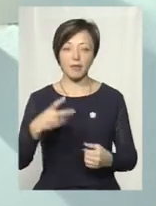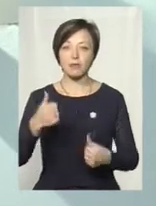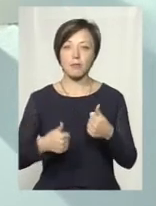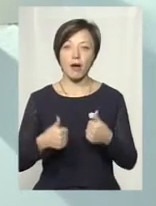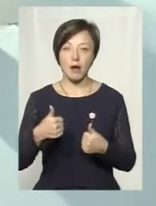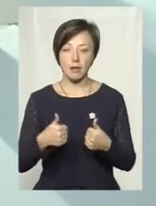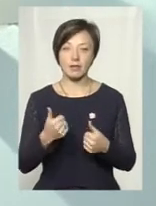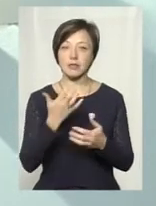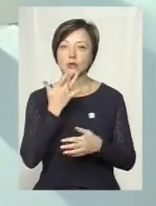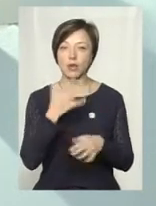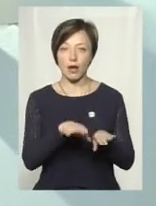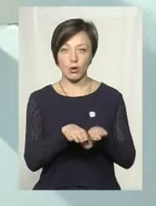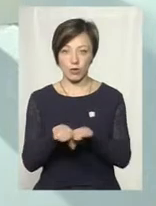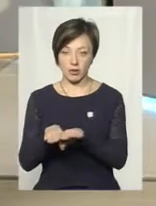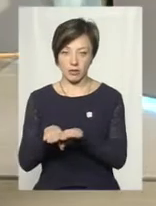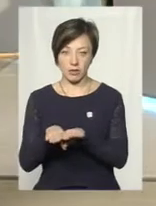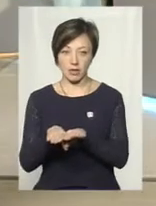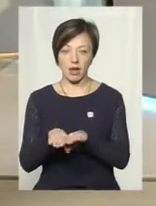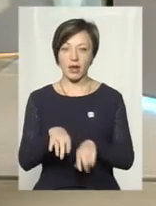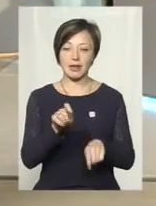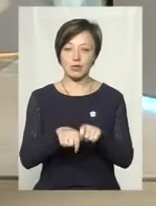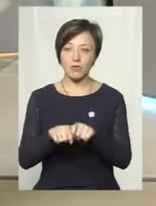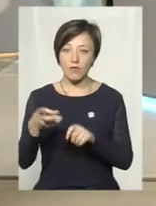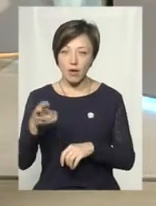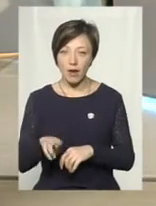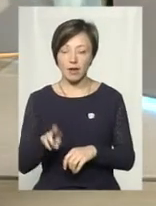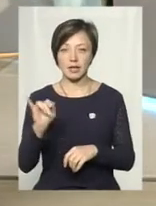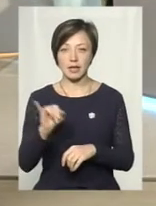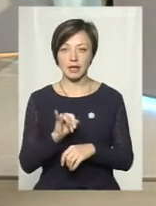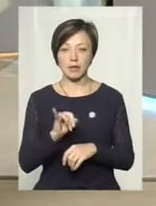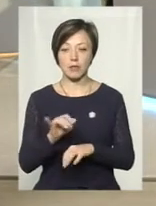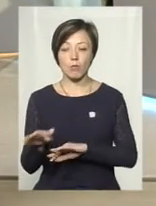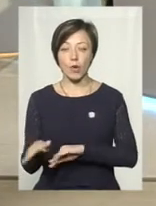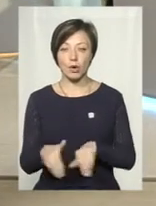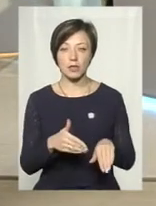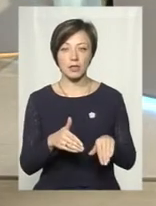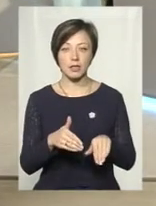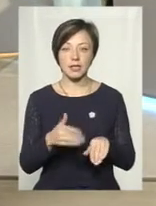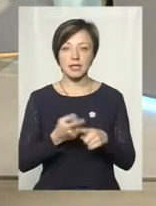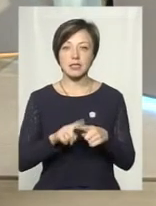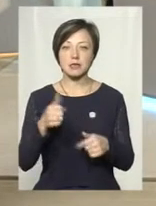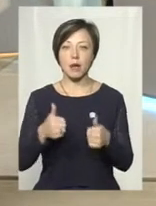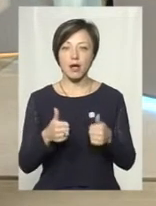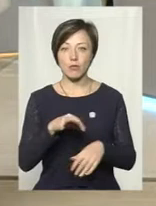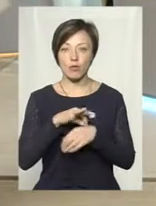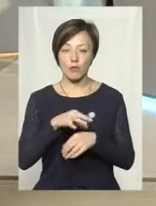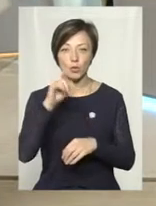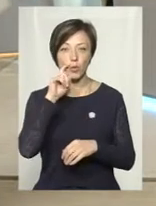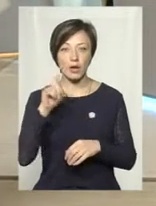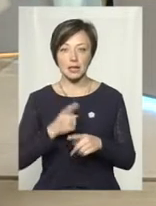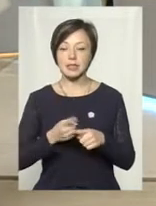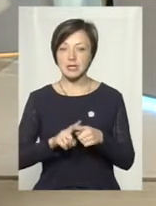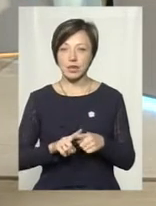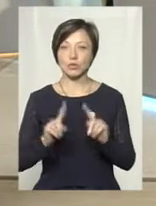змагання національного рівня, пройти тестування і пройти ці змагання, які проводить Україна. Це